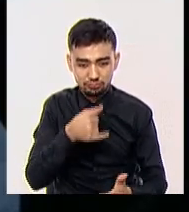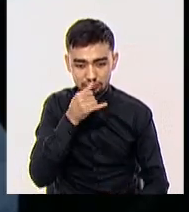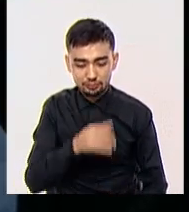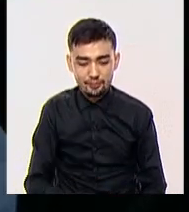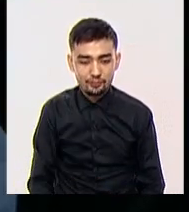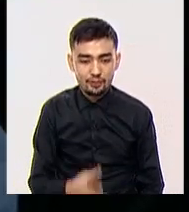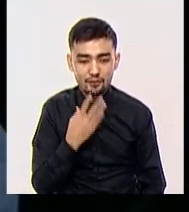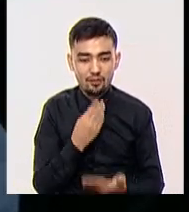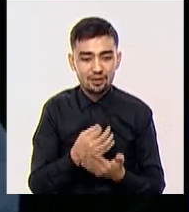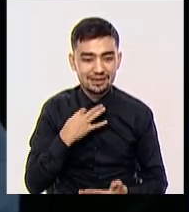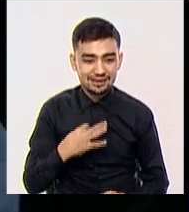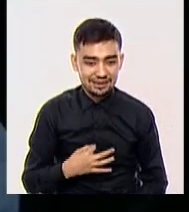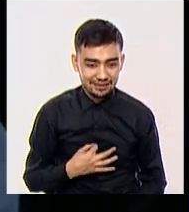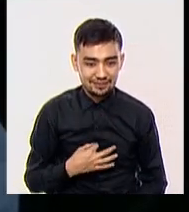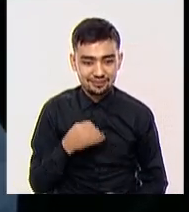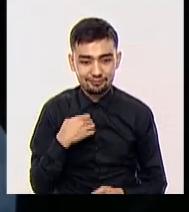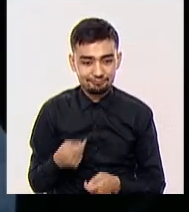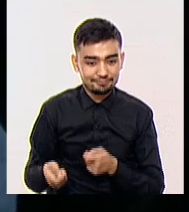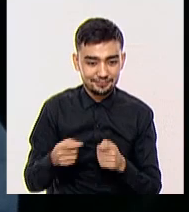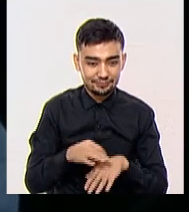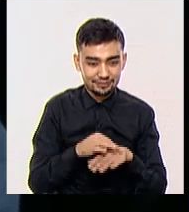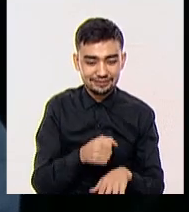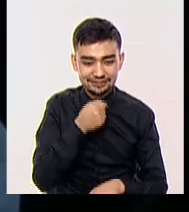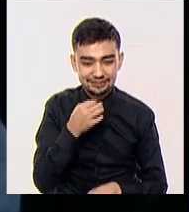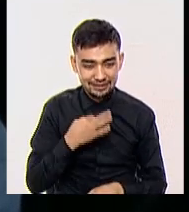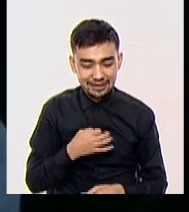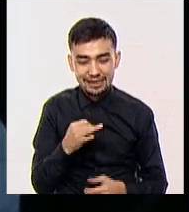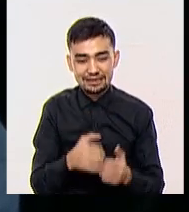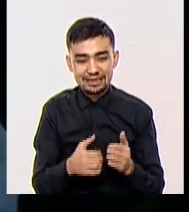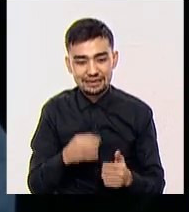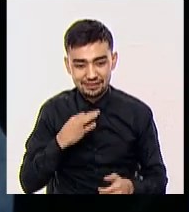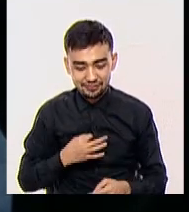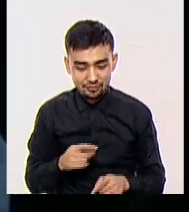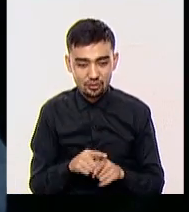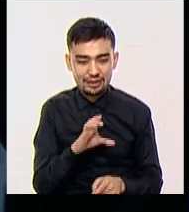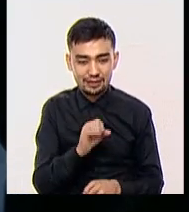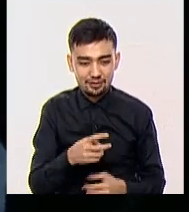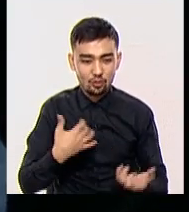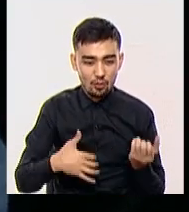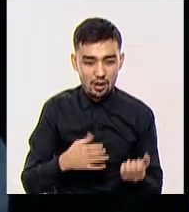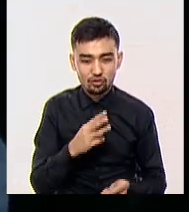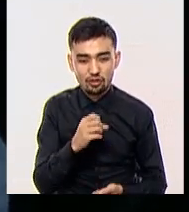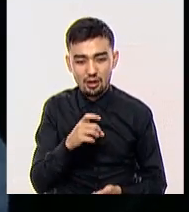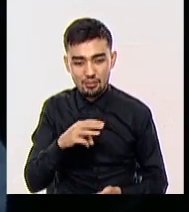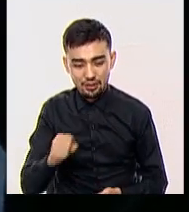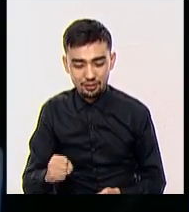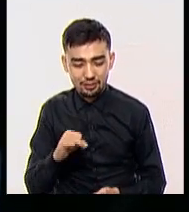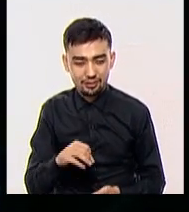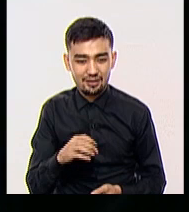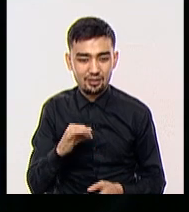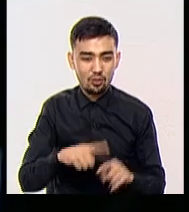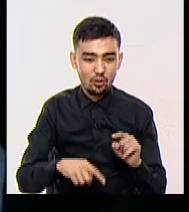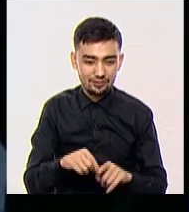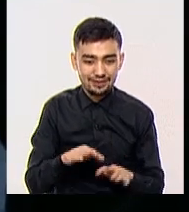вызванным Да я привожу сюда своего старшего и среднего сына на секции домбры и шахмат А вот детей